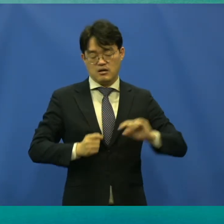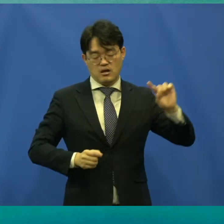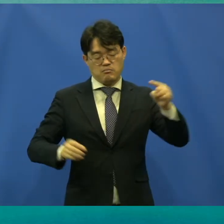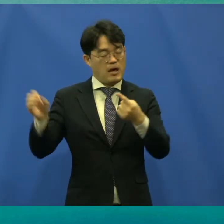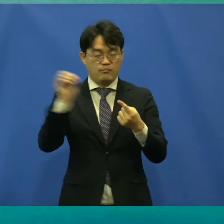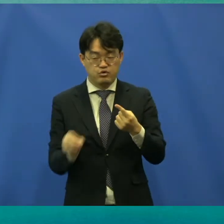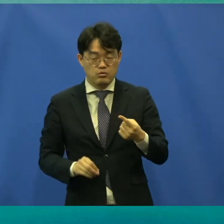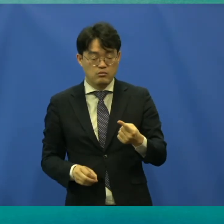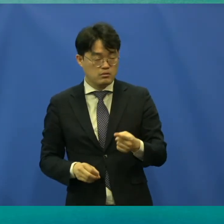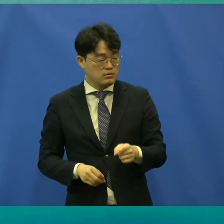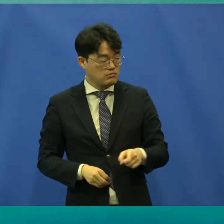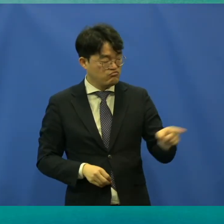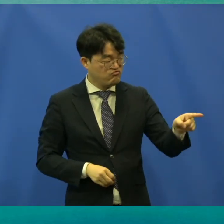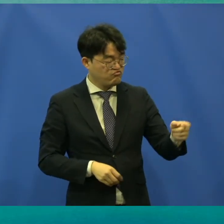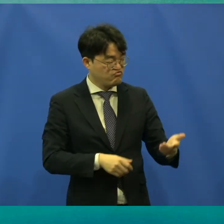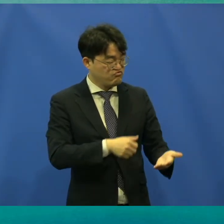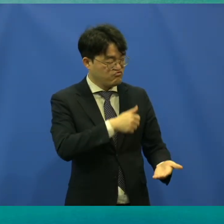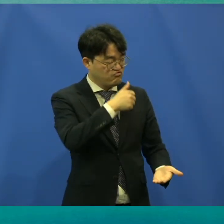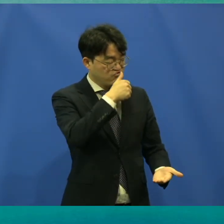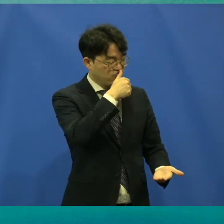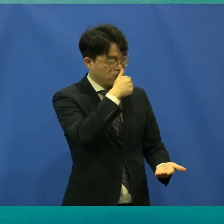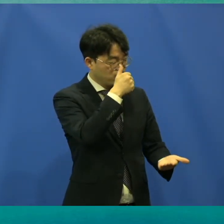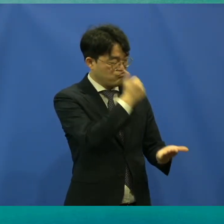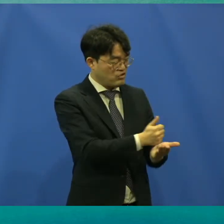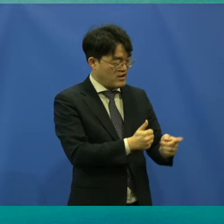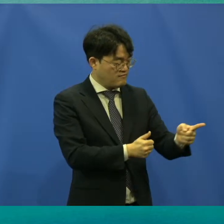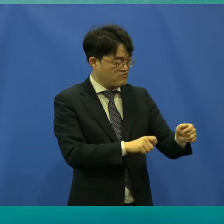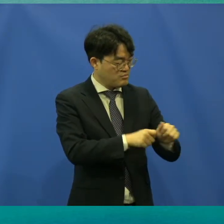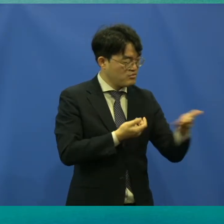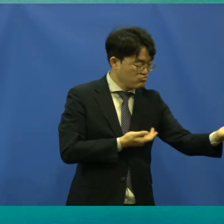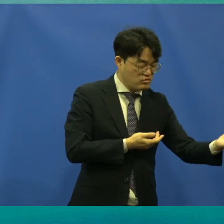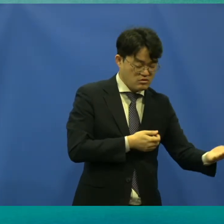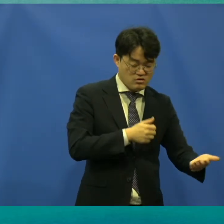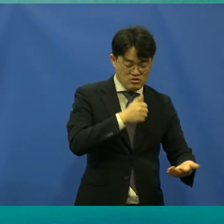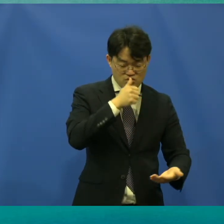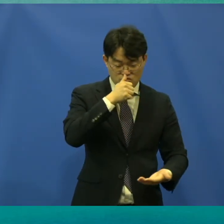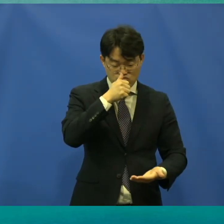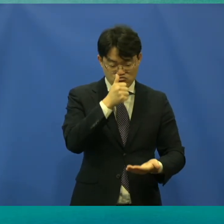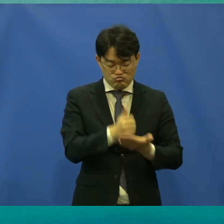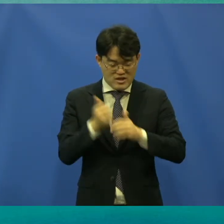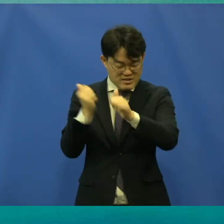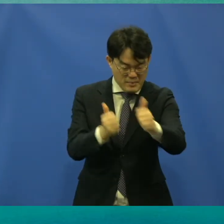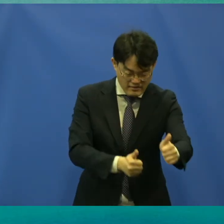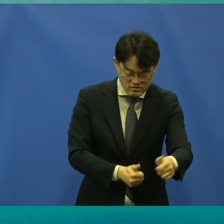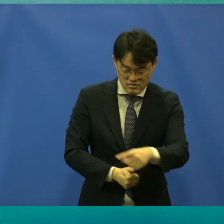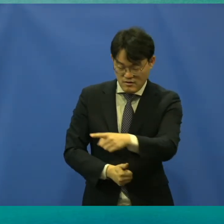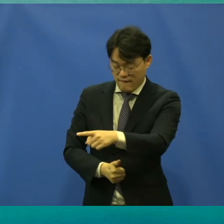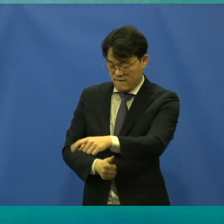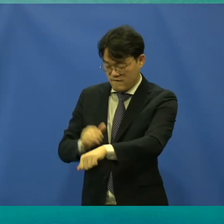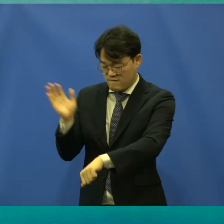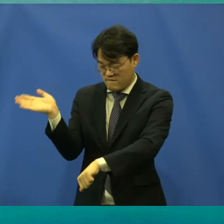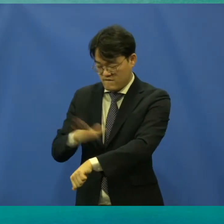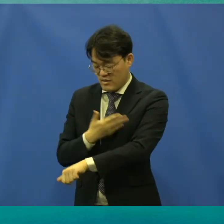제대로 펼쳐지면 살아남을 자가 없습니다. 하나님이 우리를 공의로 대하셨으면